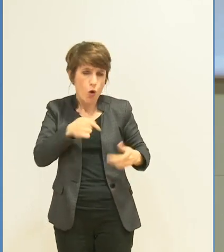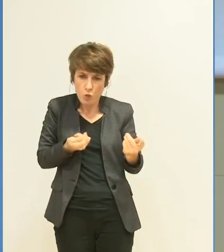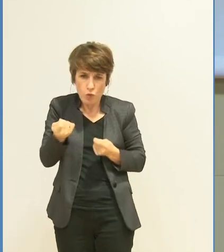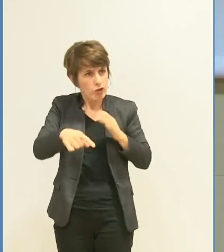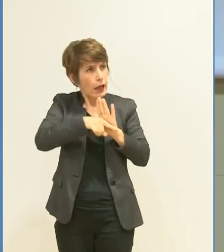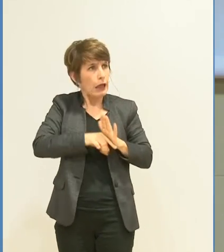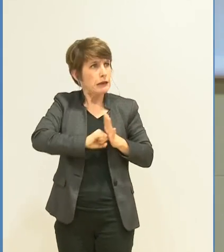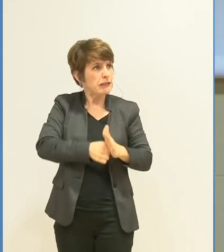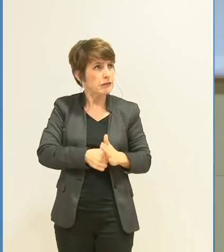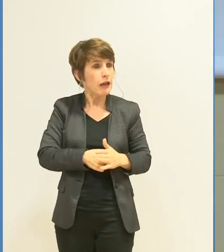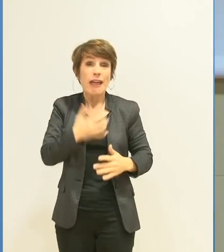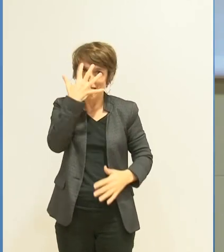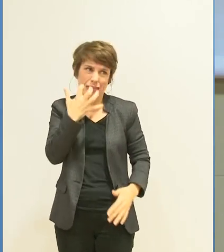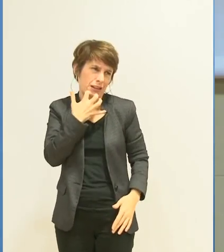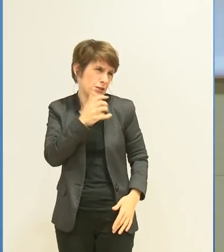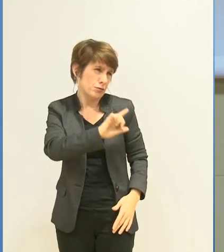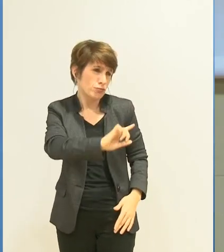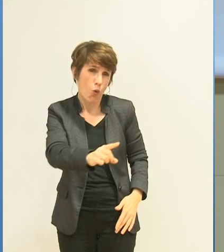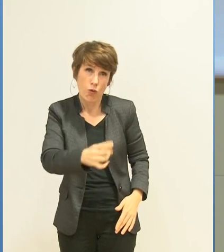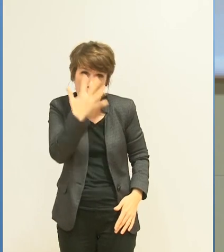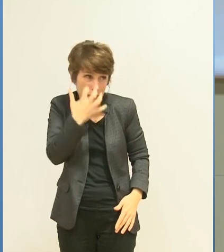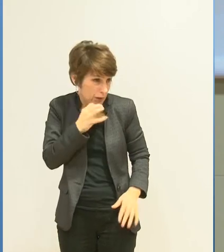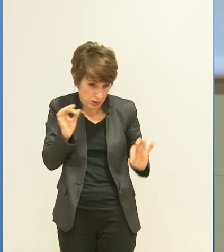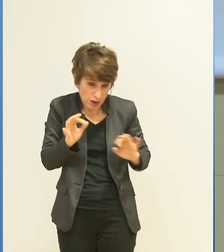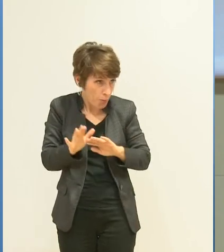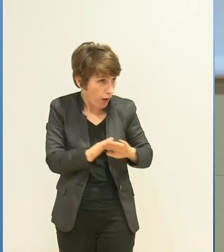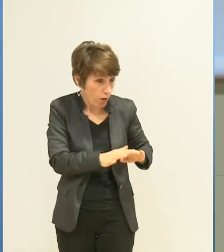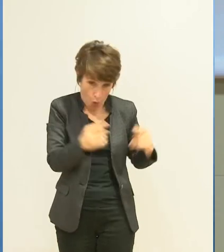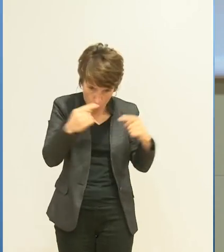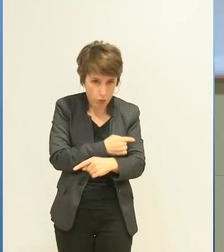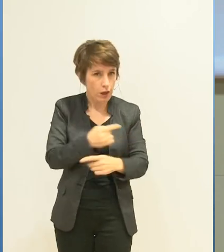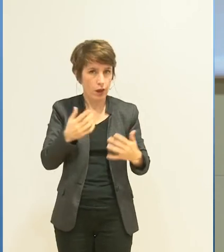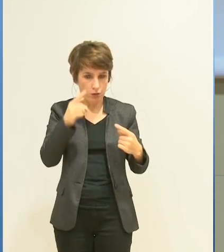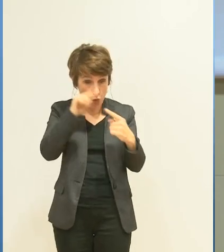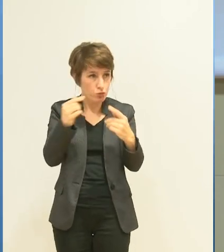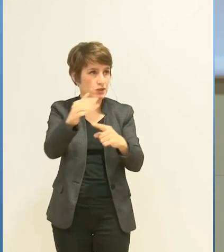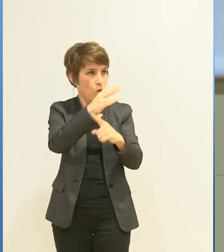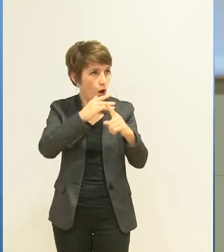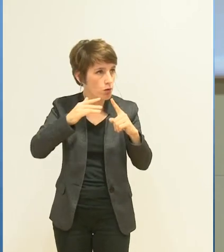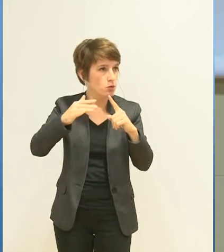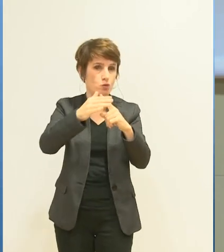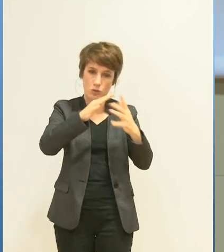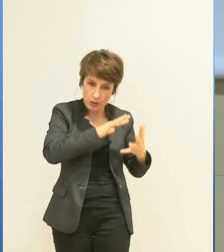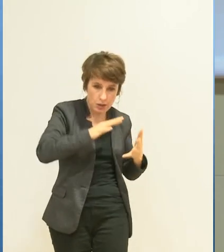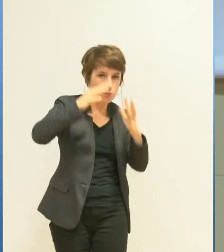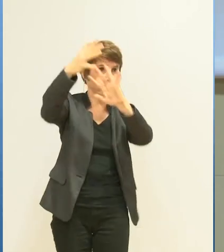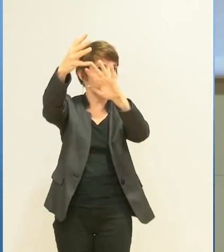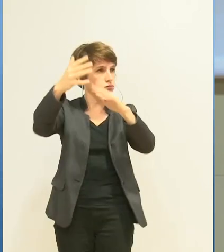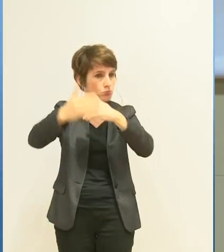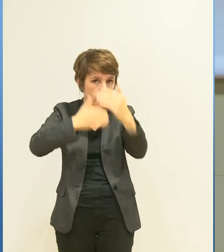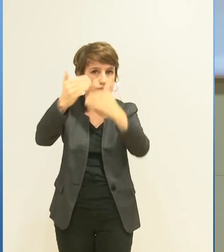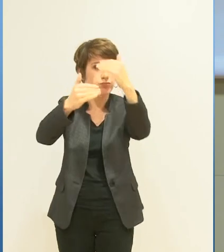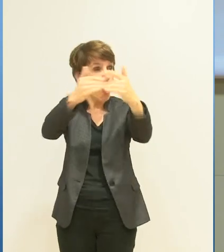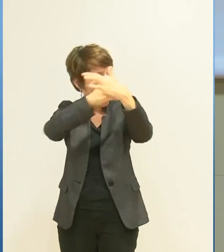dans cette élan d'une justice sociale et environnementale qui de mon point de vue est appelée maintenant